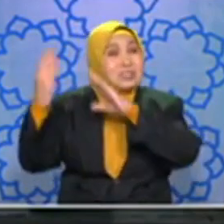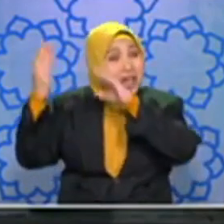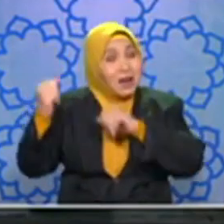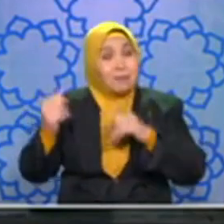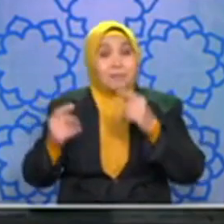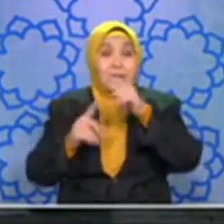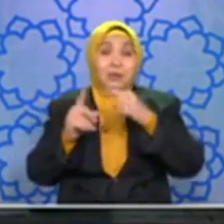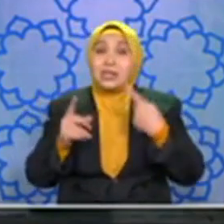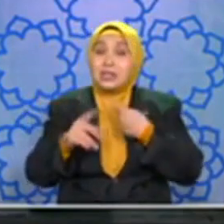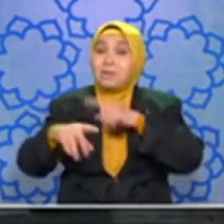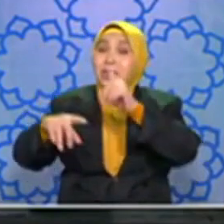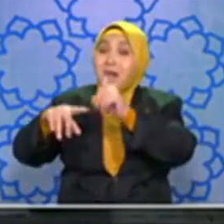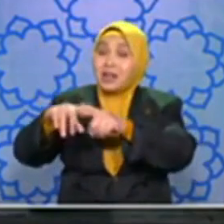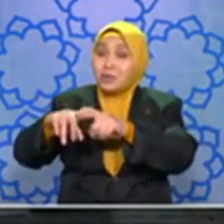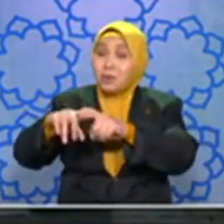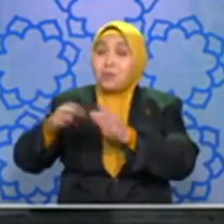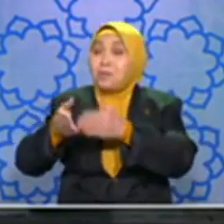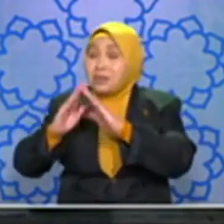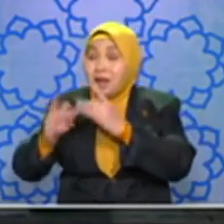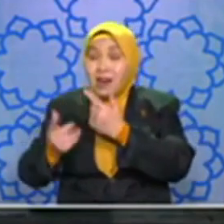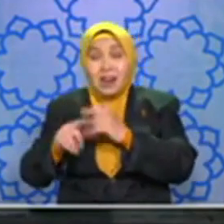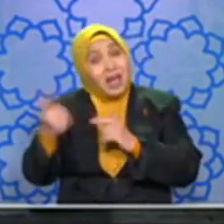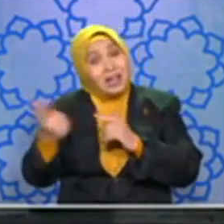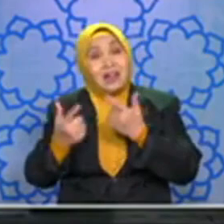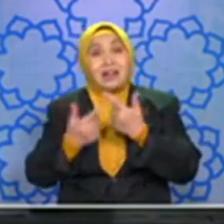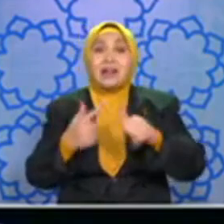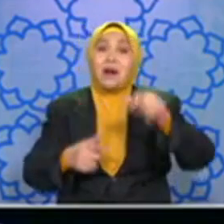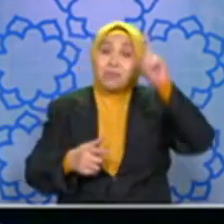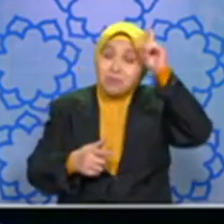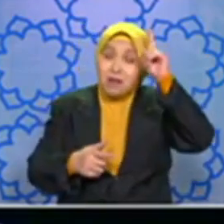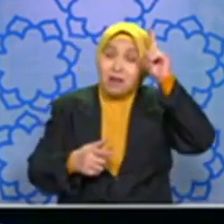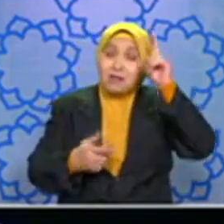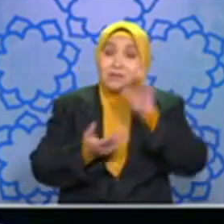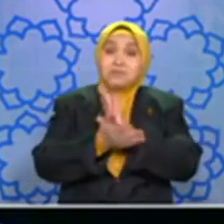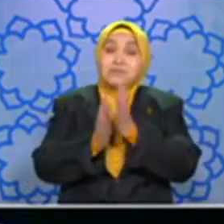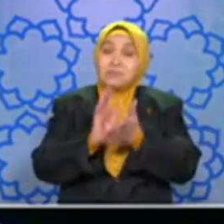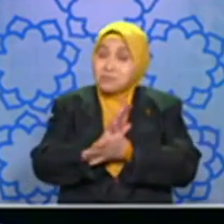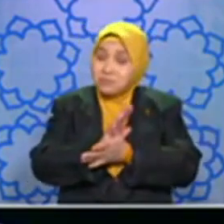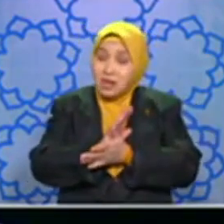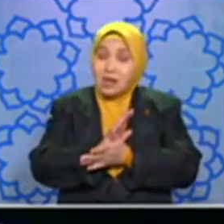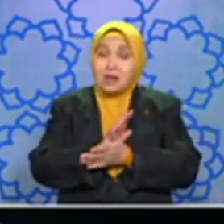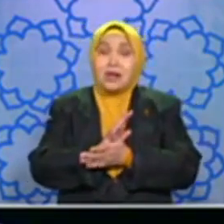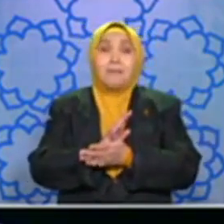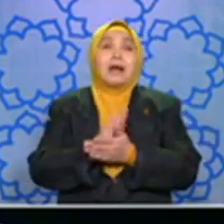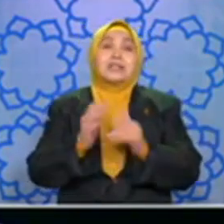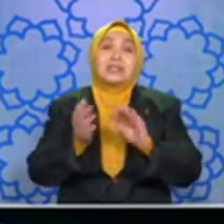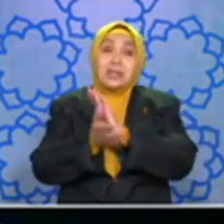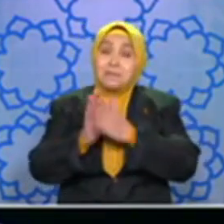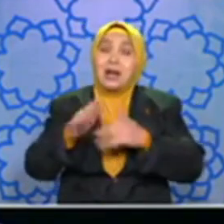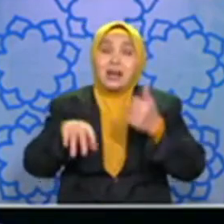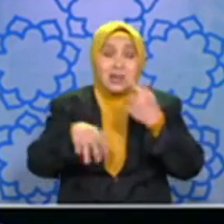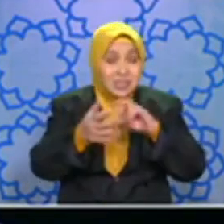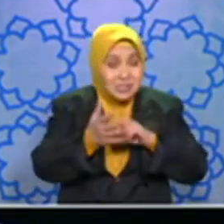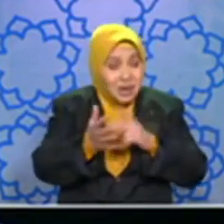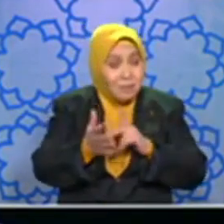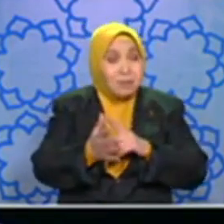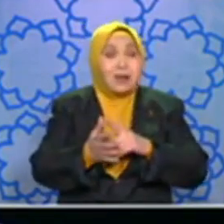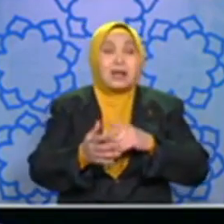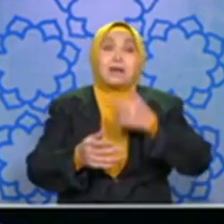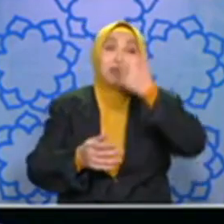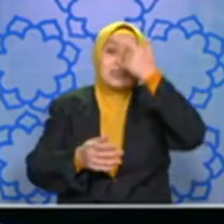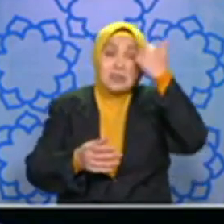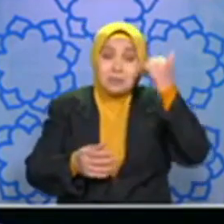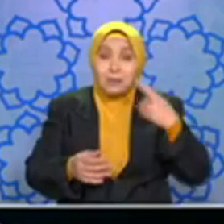bila kita bergantung kepada selain daripada Allah, Allah kata fatulqa fi jahannam maluman madhura, ia akan menyebabkan